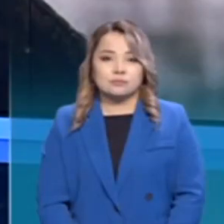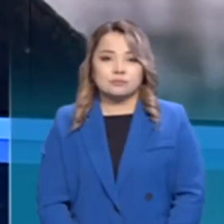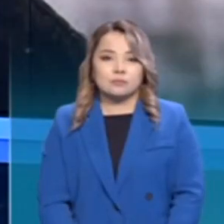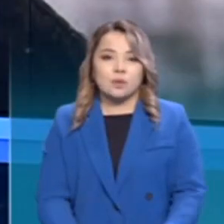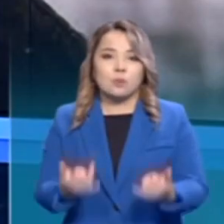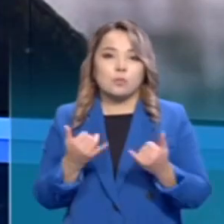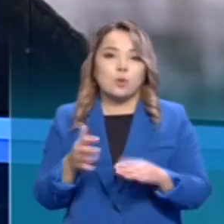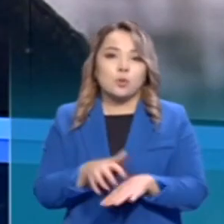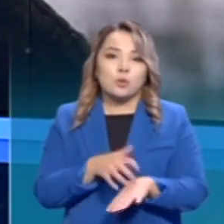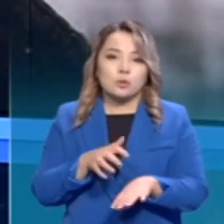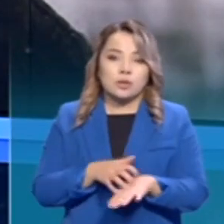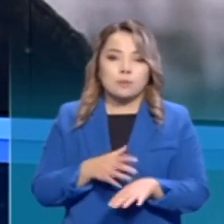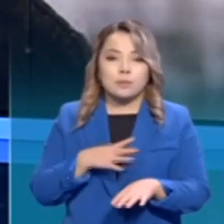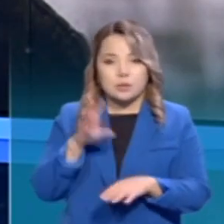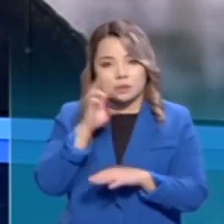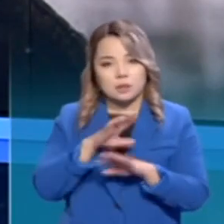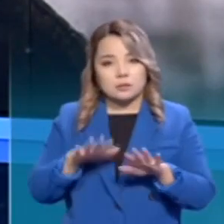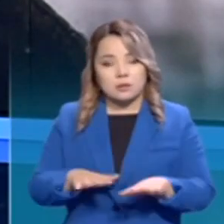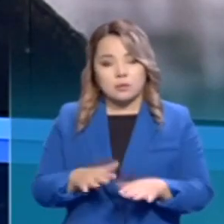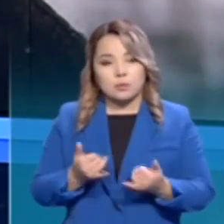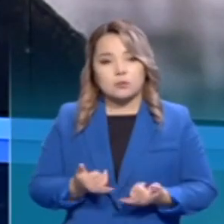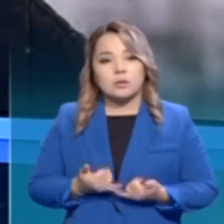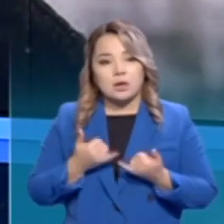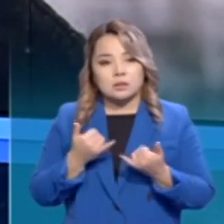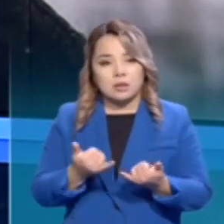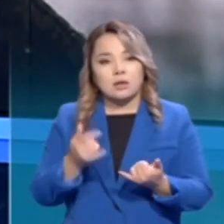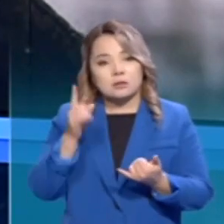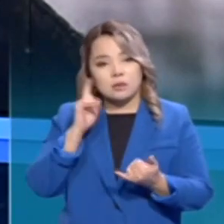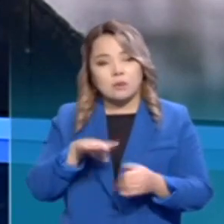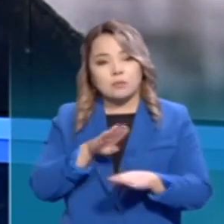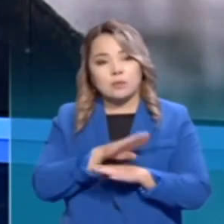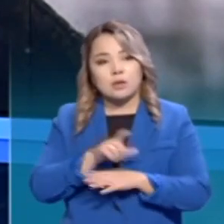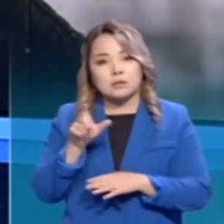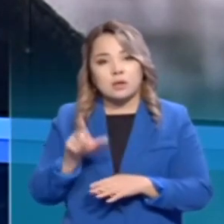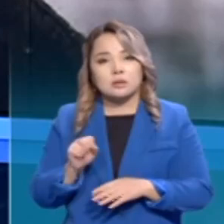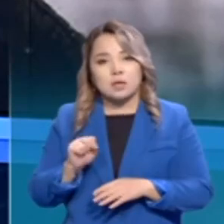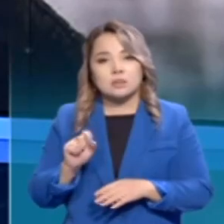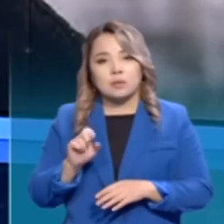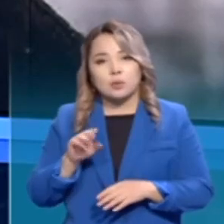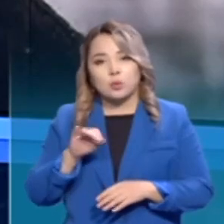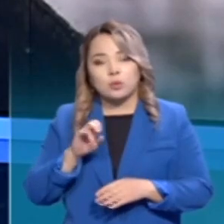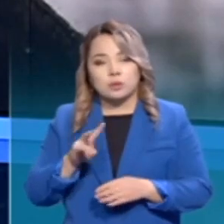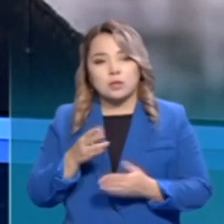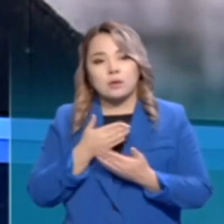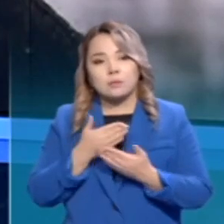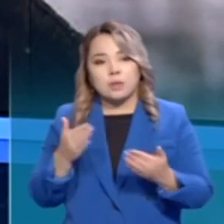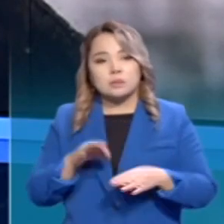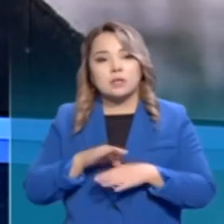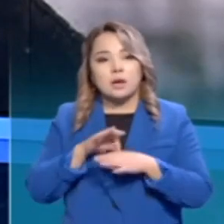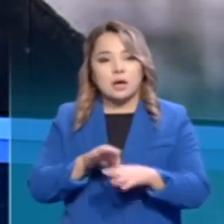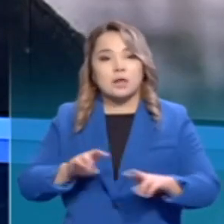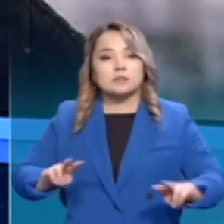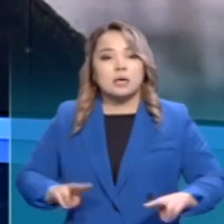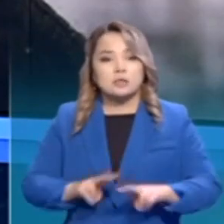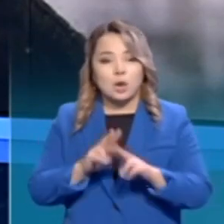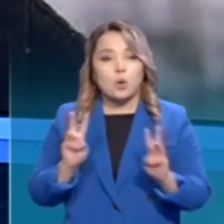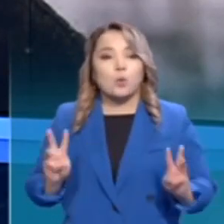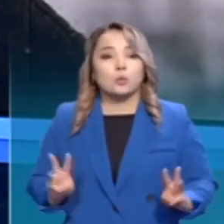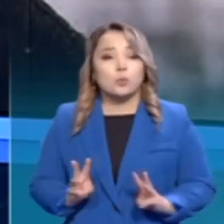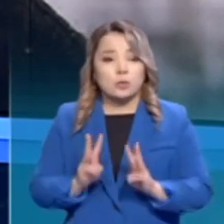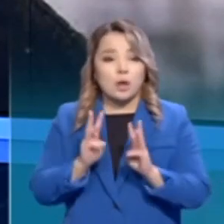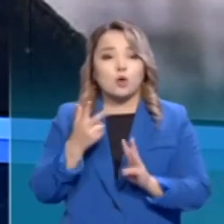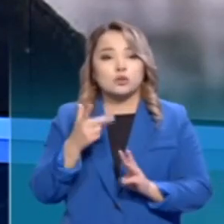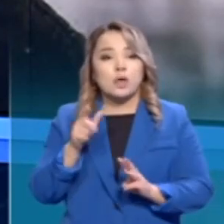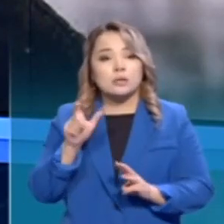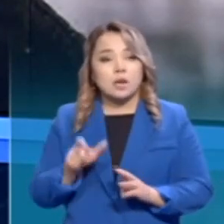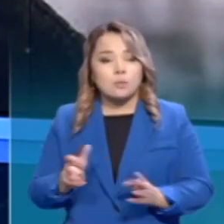Бүгін Көкшетауда ел ерлікпен көз жұмған Асқар Забикулинді ақтық сапарға шығарып салды. Ол Астанада болған өрттен 3